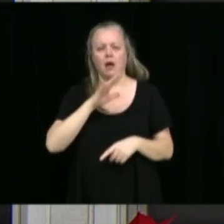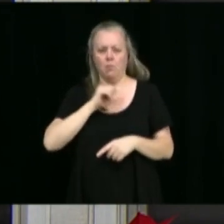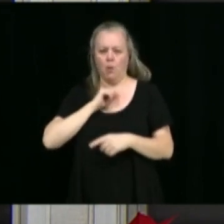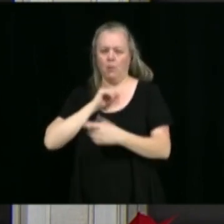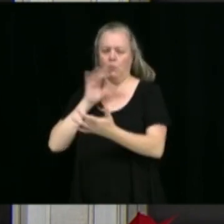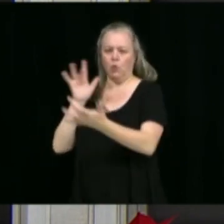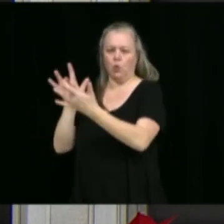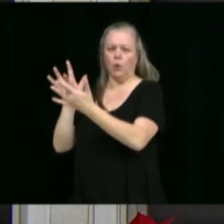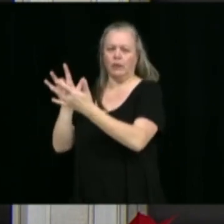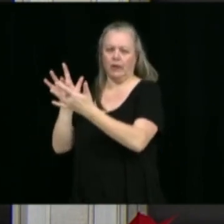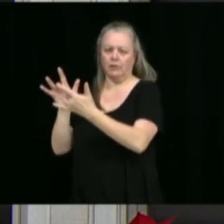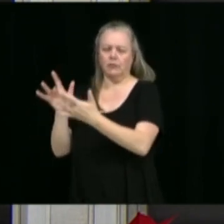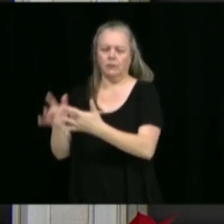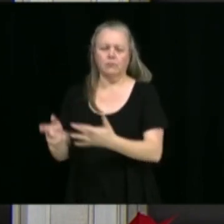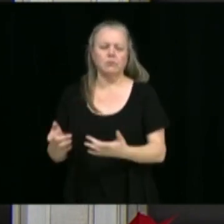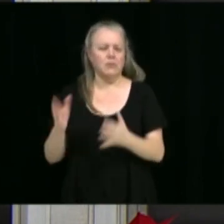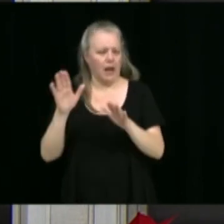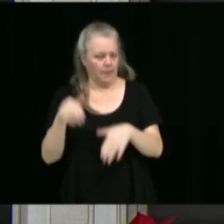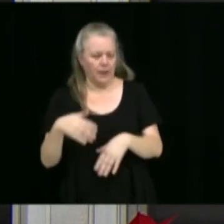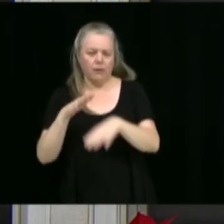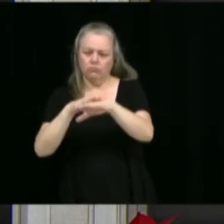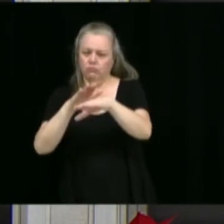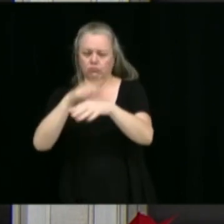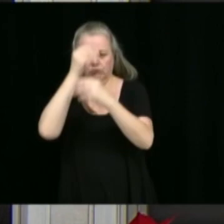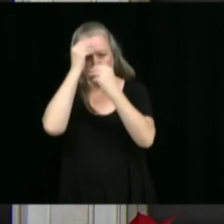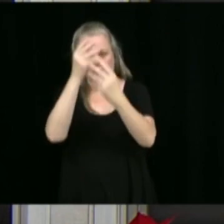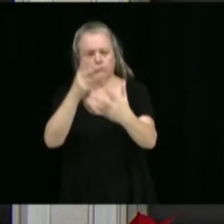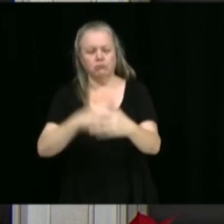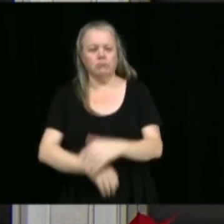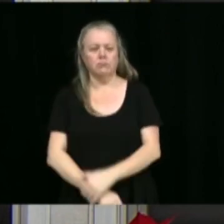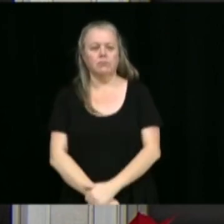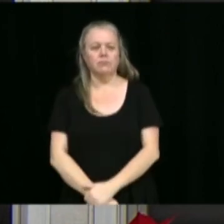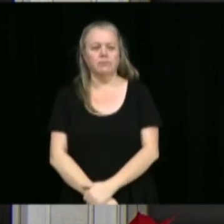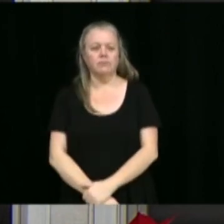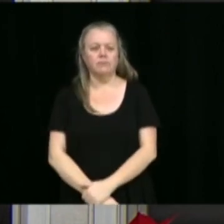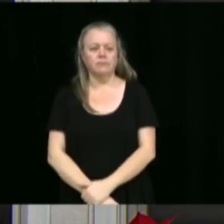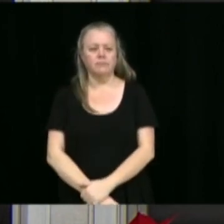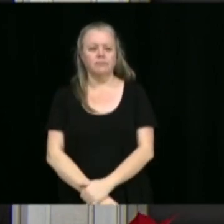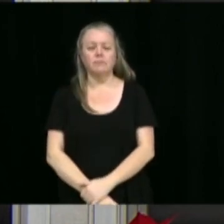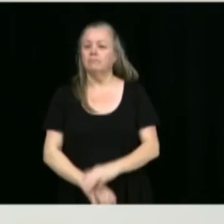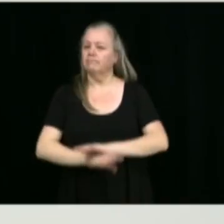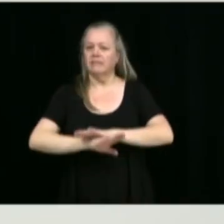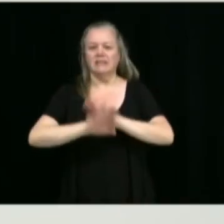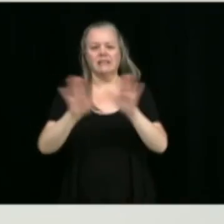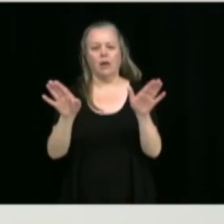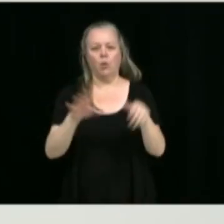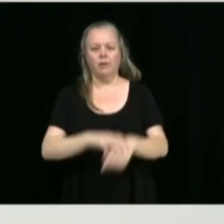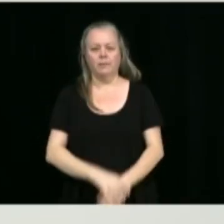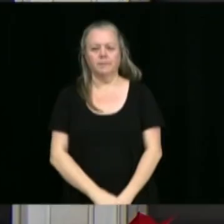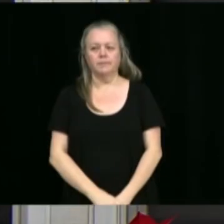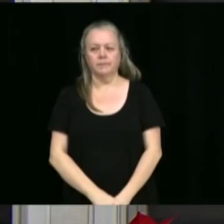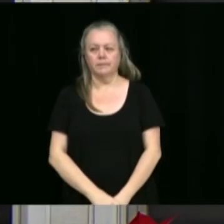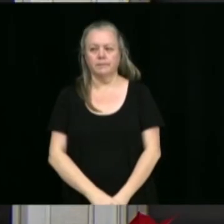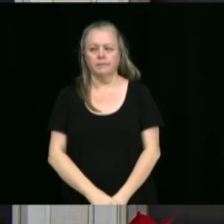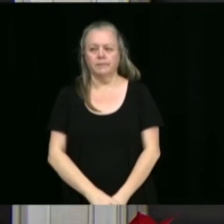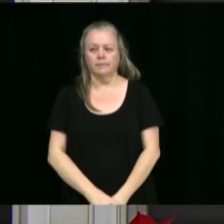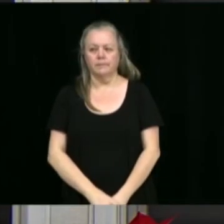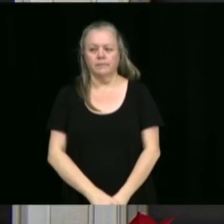faire un retour à la dame en question dès que possible. C'est complet.